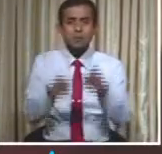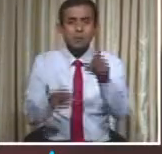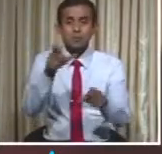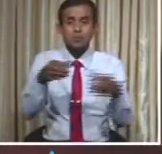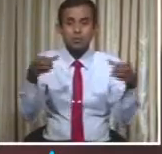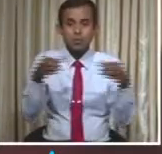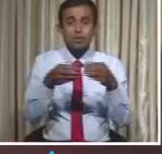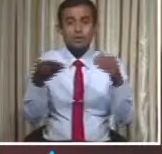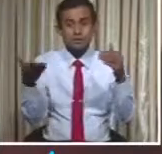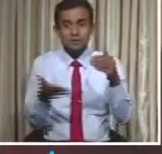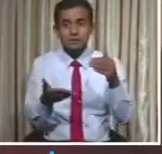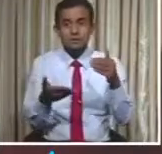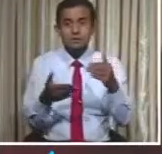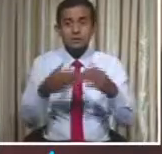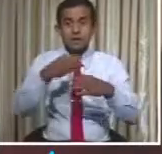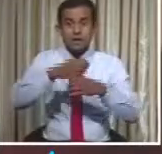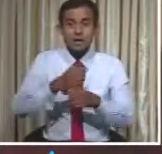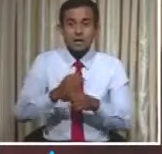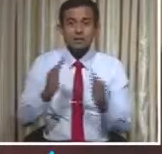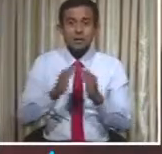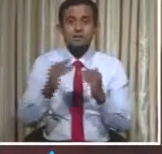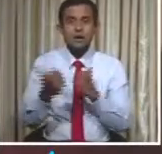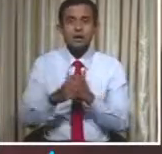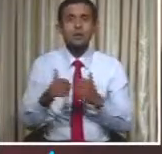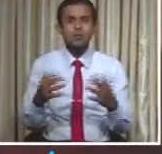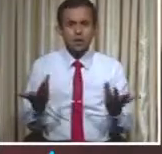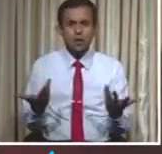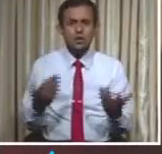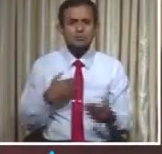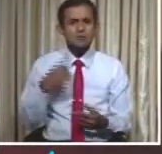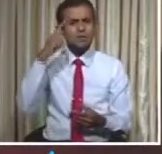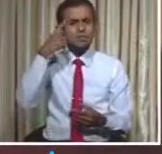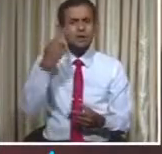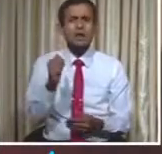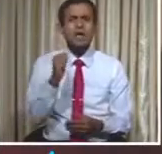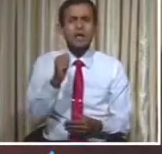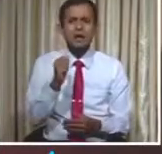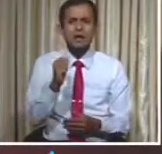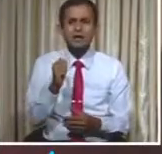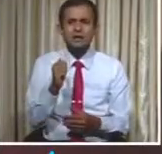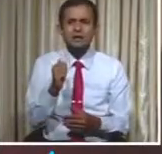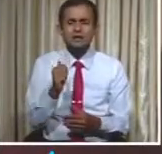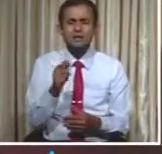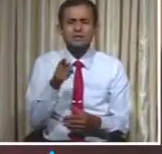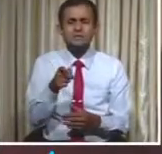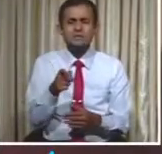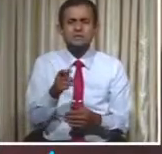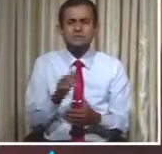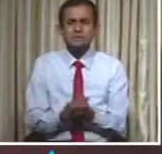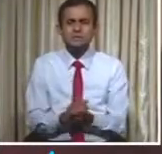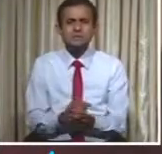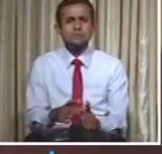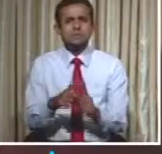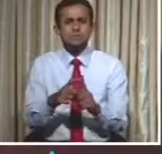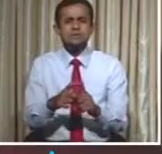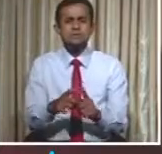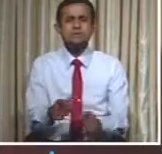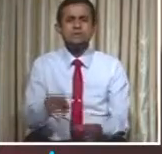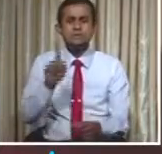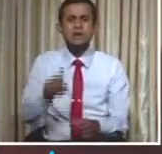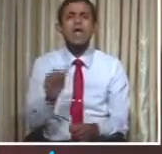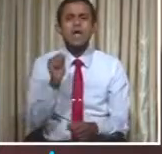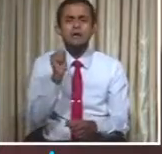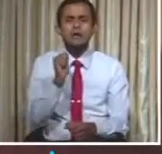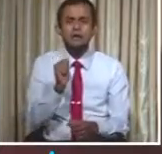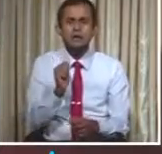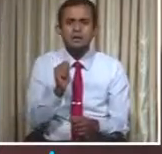අධිකාරියේ යටතේ ටෙස්ටිං ලැබ්ස් හදන්න ඕනේ නැහැ කියන එක මන් දන්නේ ඔබතුමාලා ඒ වගේ කොන්ක්‍රීට් ඩිසිෂන් එකක නැත්තම් ඒ වගේ තද තීන්දුවක ඉන්නේ ඇයිද කියලා